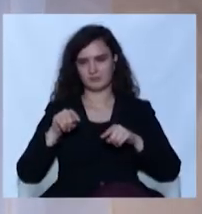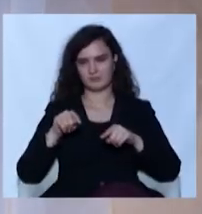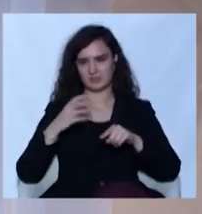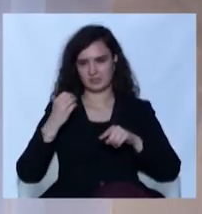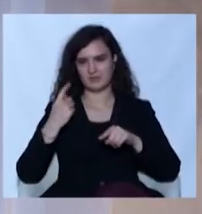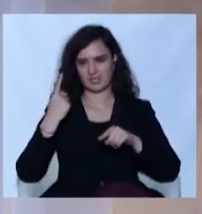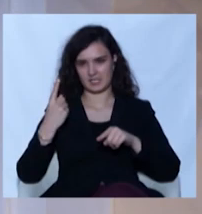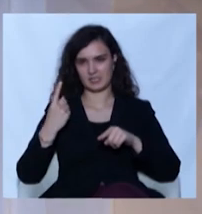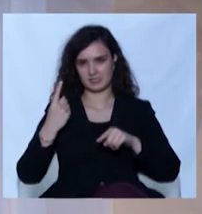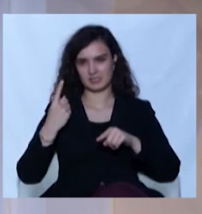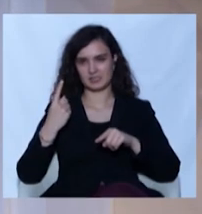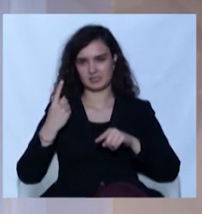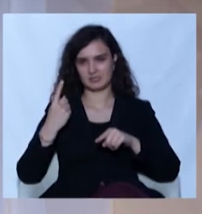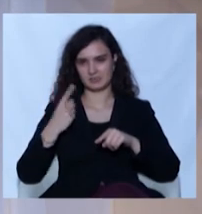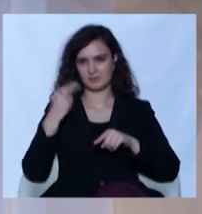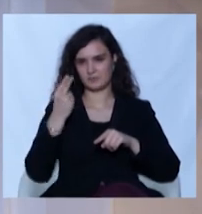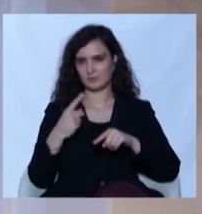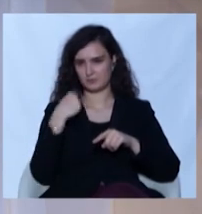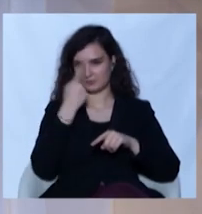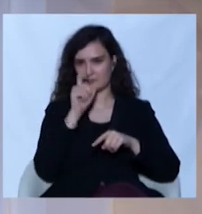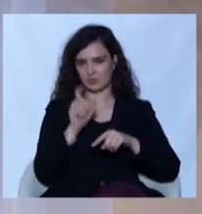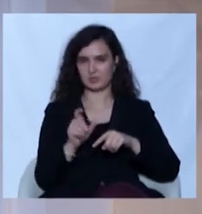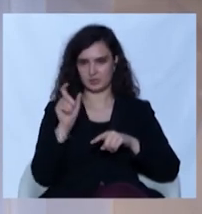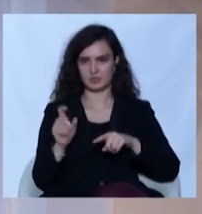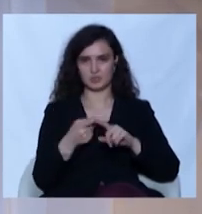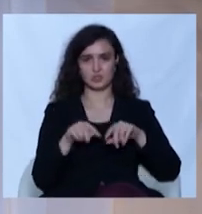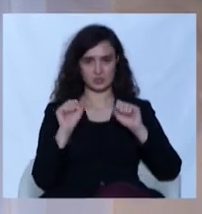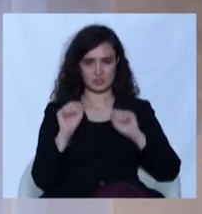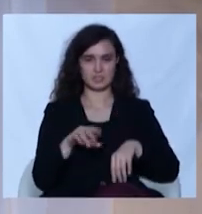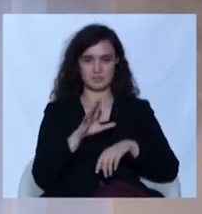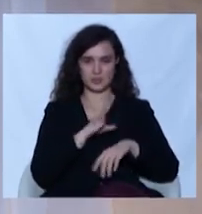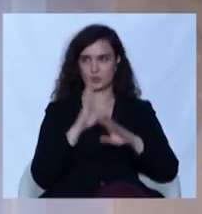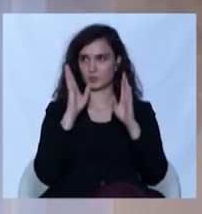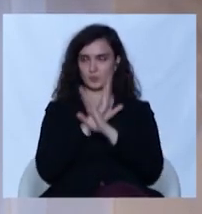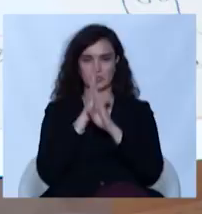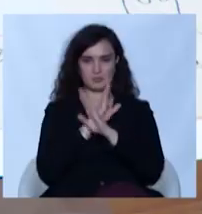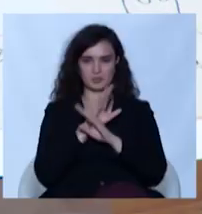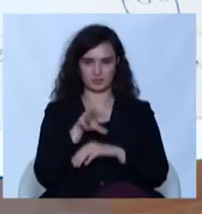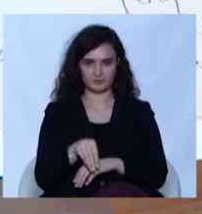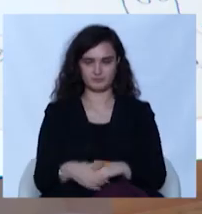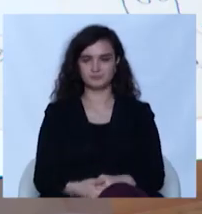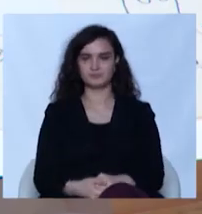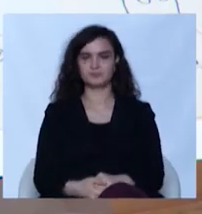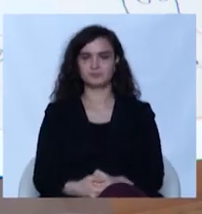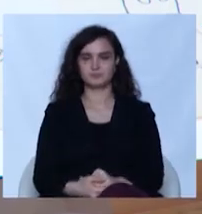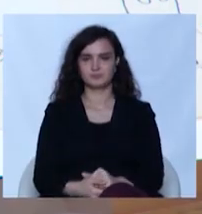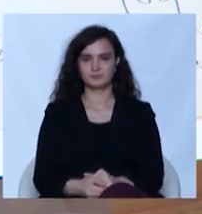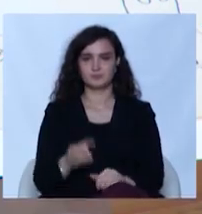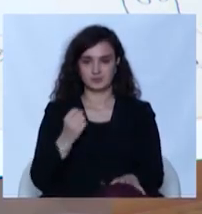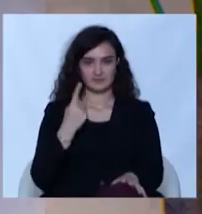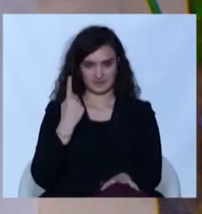კიდევ 1 პორტრეტი, რომელიც შეიძლება იყოს ბუნებაში. ეხა კიდევ